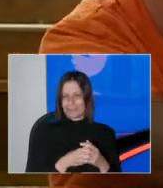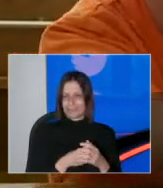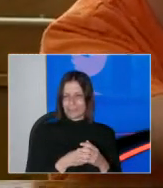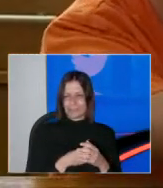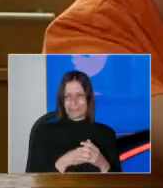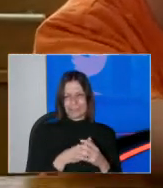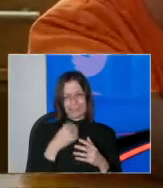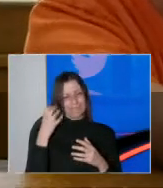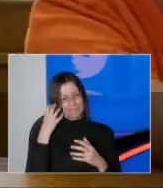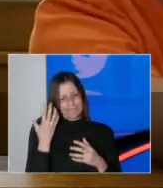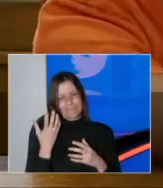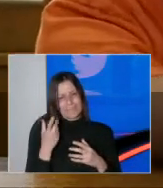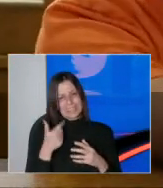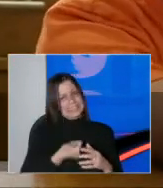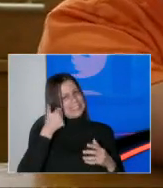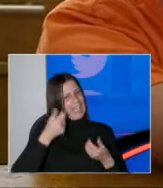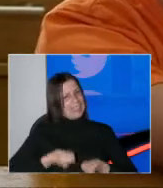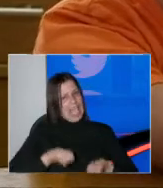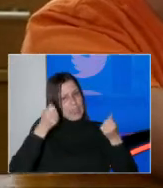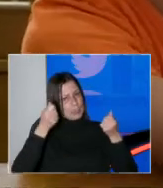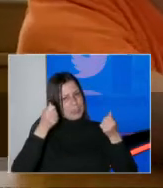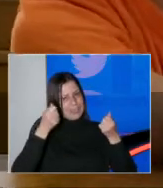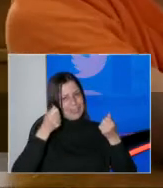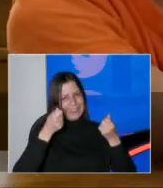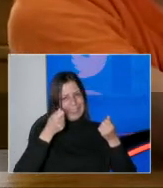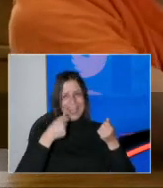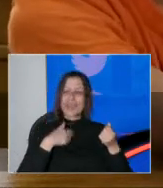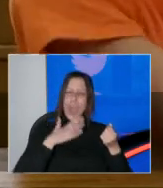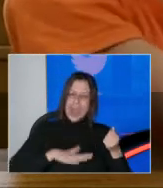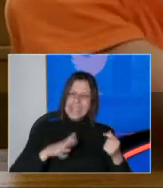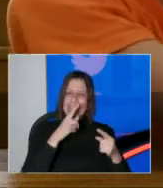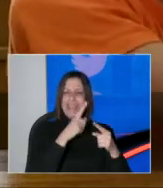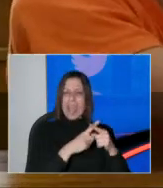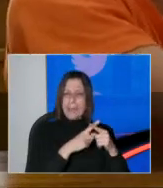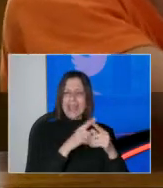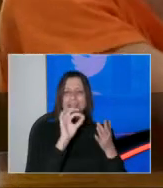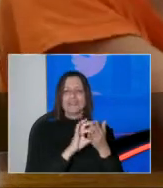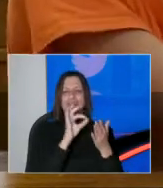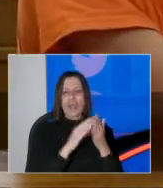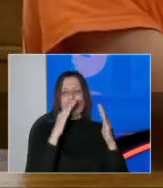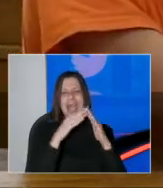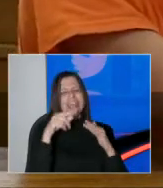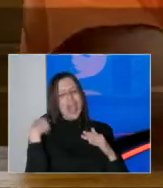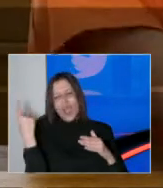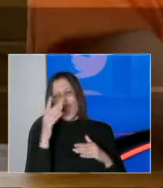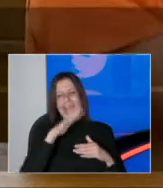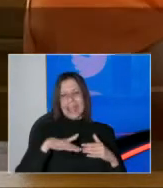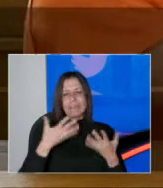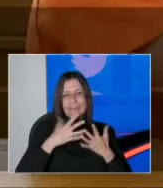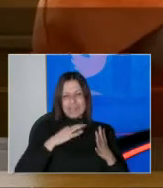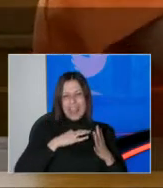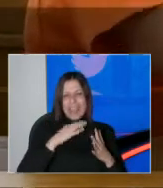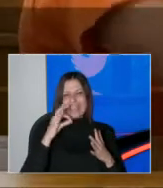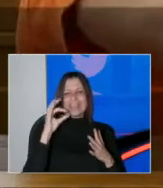הלו, שרת החינוך, אני רוצה שתכפילי את השיעורי בית לכל הילדים, הבן שלי